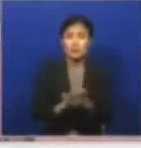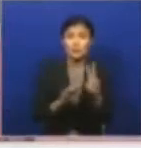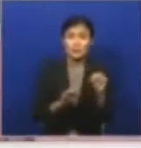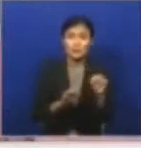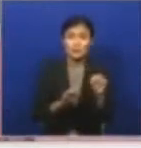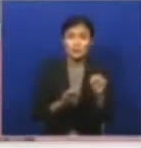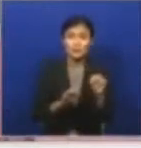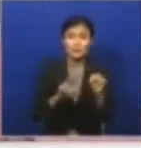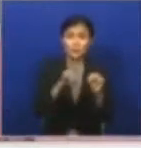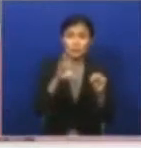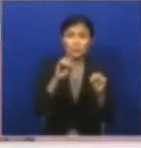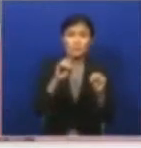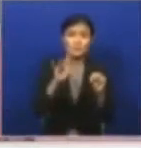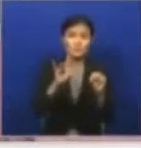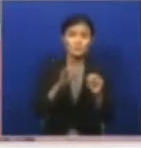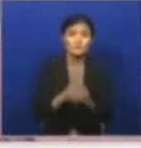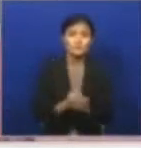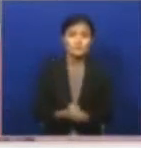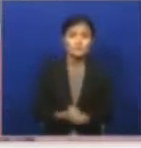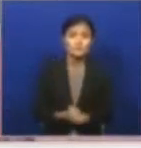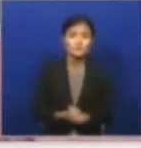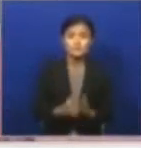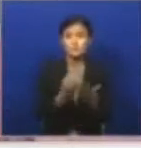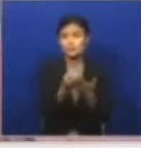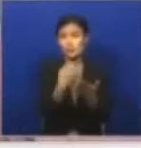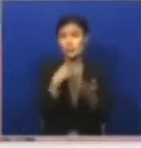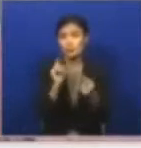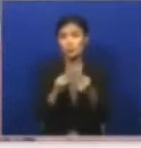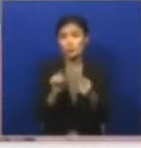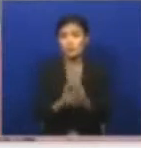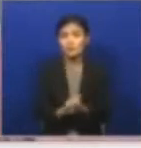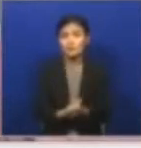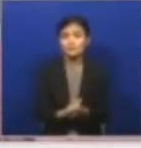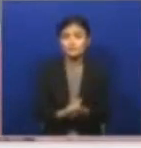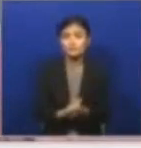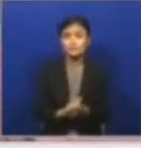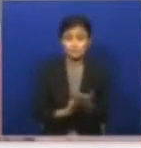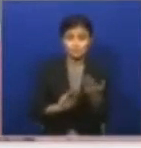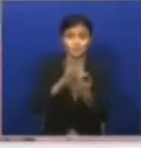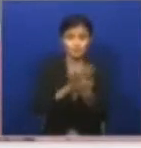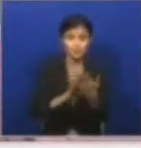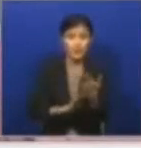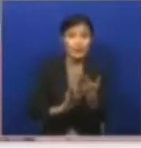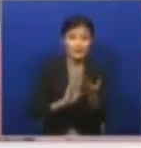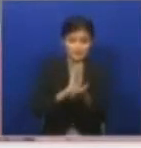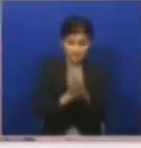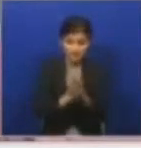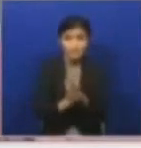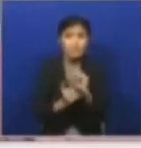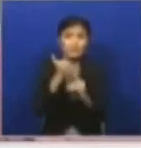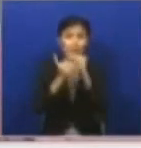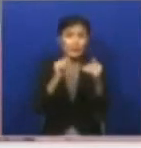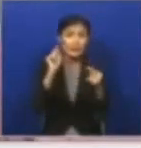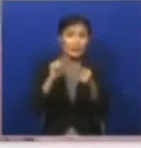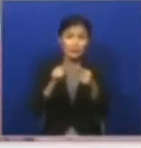า258บอกว่าให้ดำเนินการปฏิรูปประเทศอย่างน้อยในด้าน